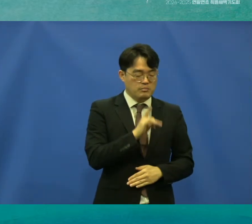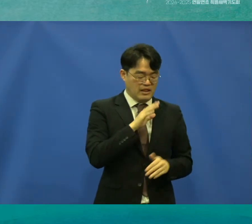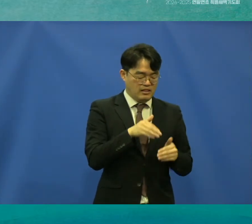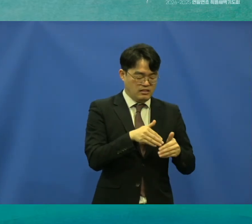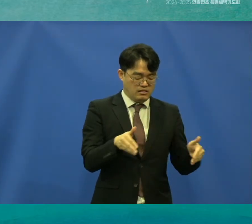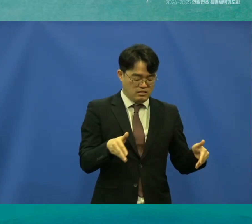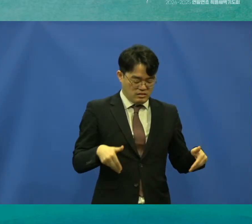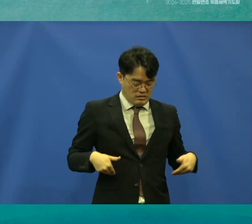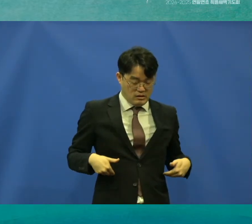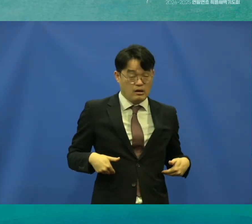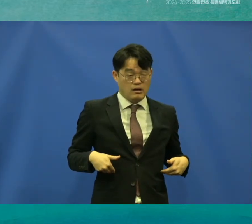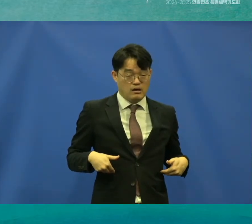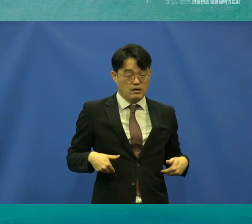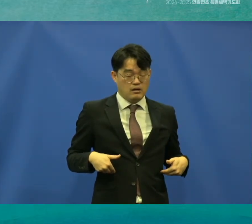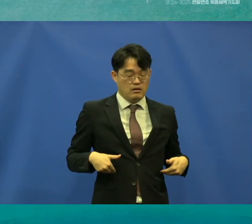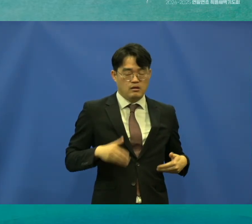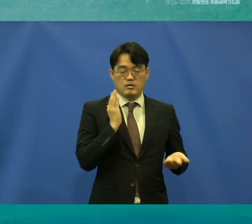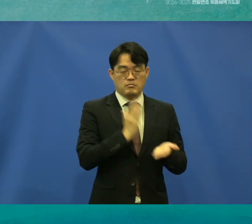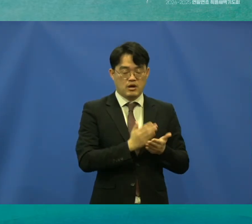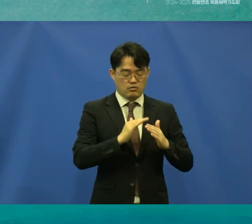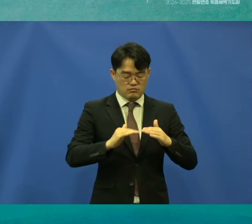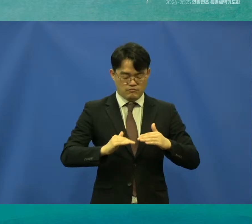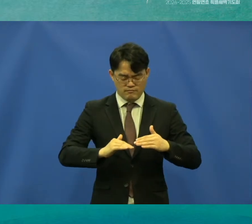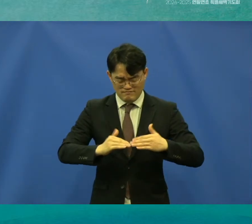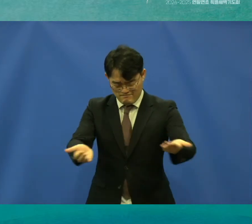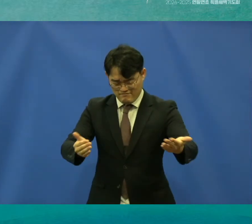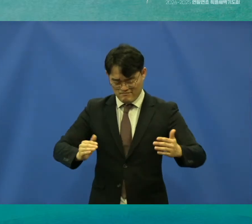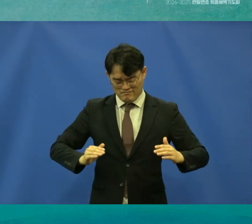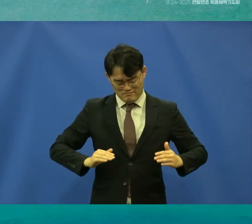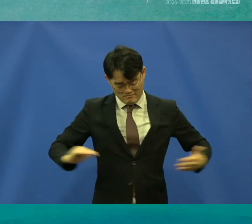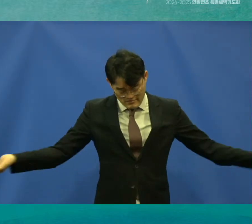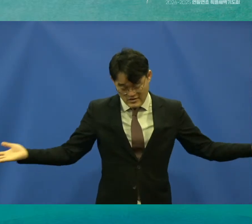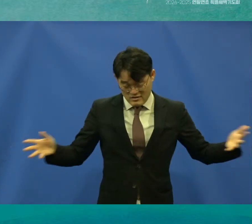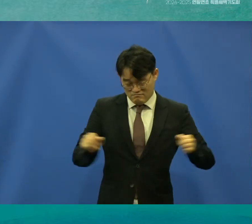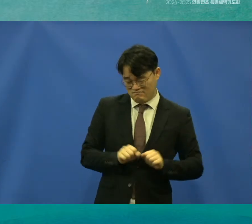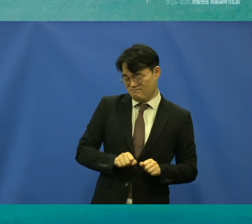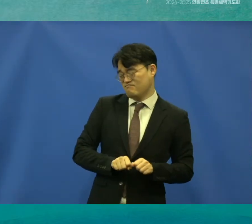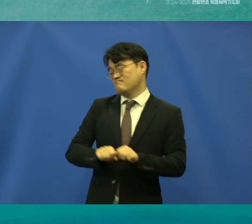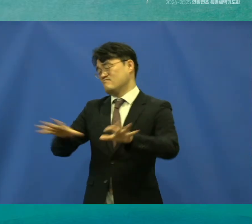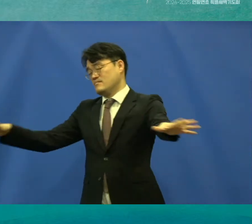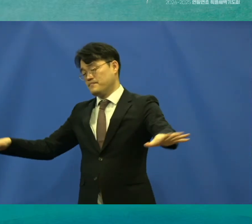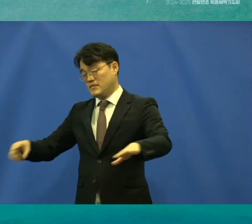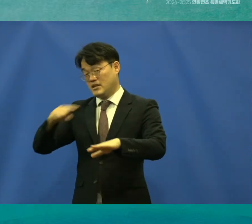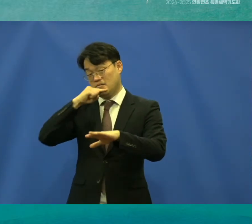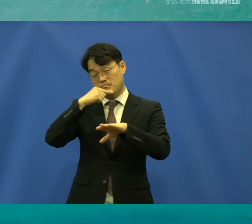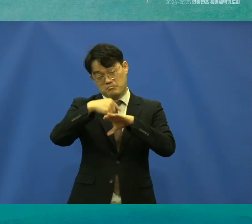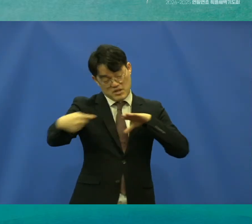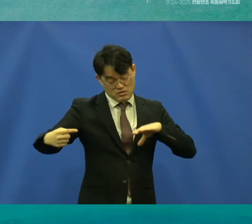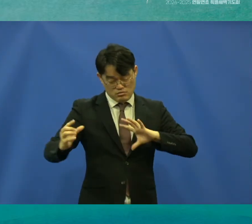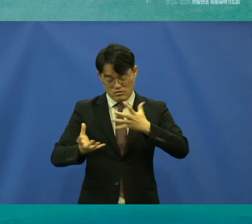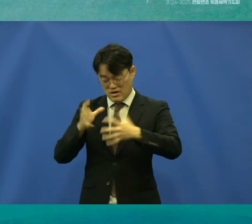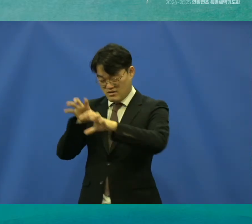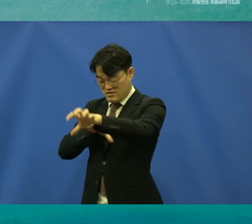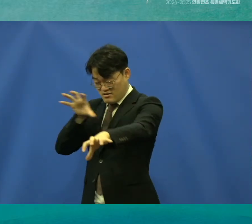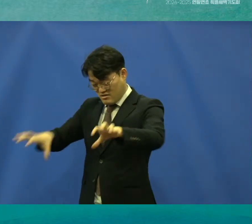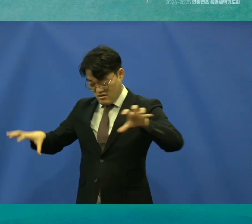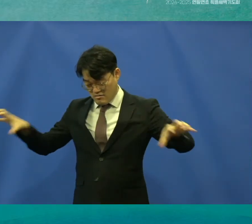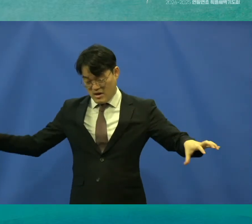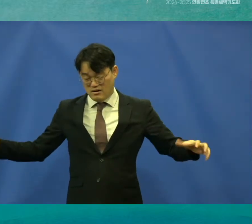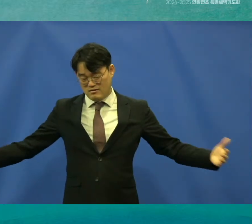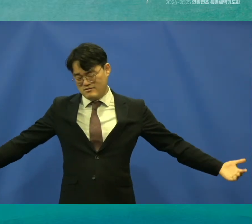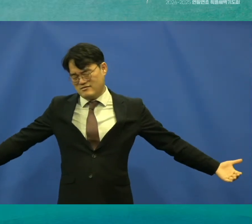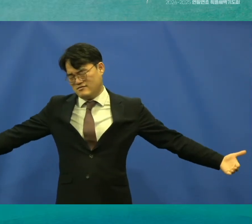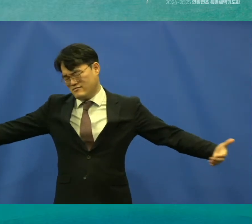우리의 협소한 마음을 열어야 돼요. 이 민족을 품고 열방을 품어야 돼요. 우리의 가슴이 넓어야 돼요. 우리의